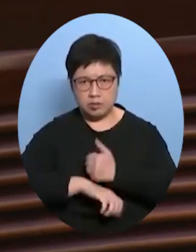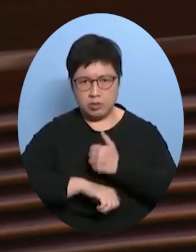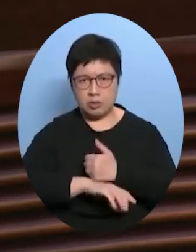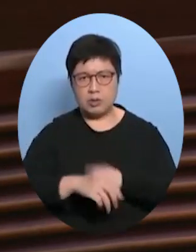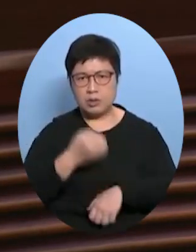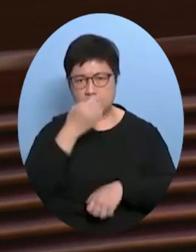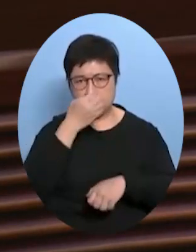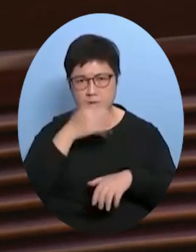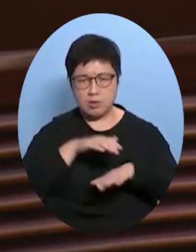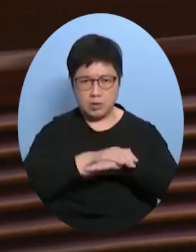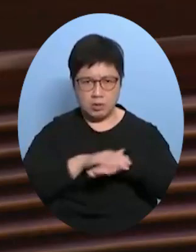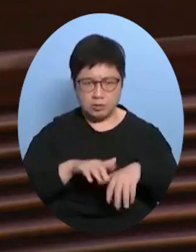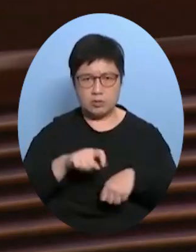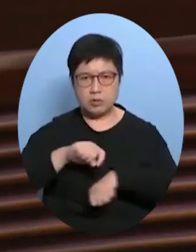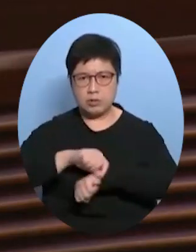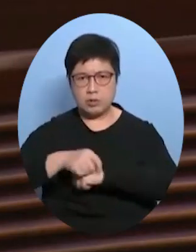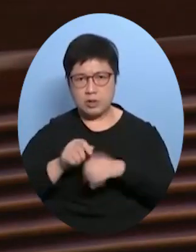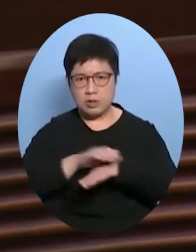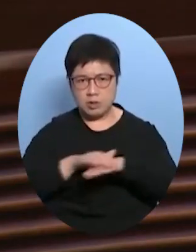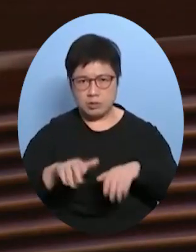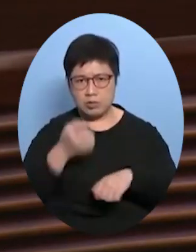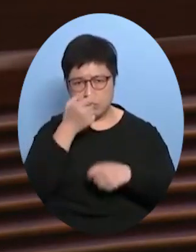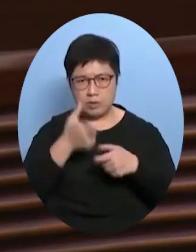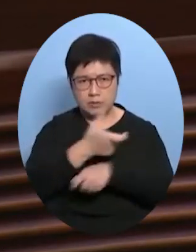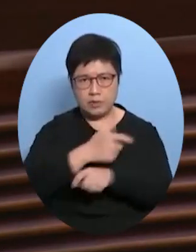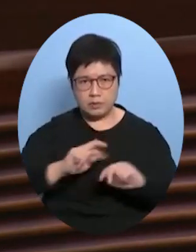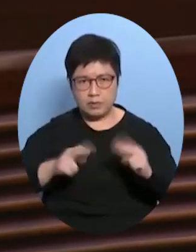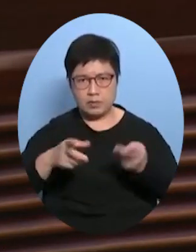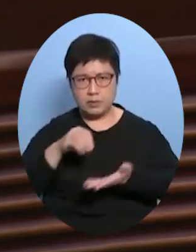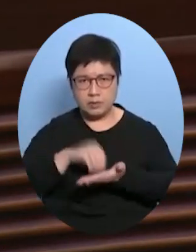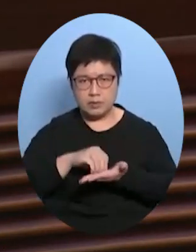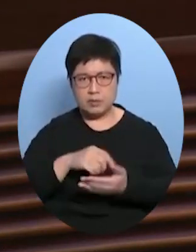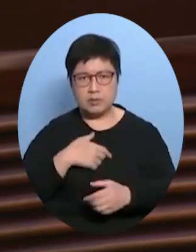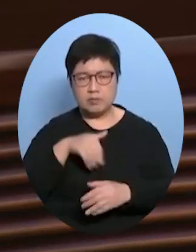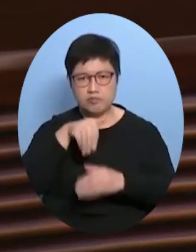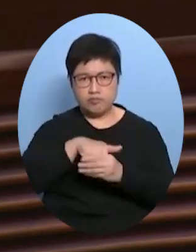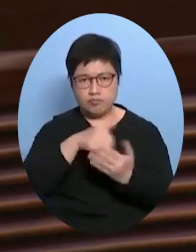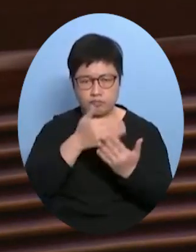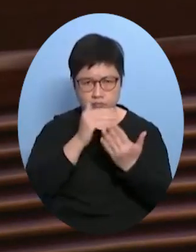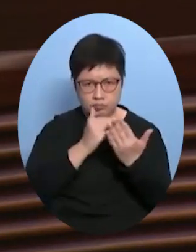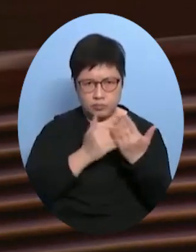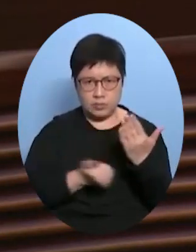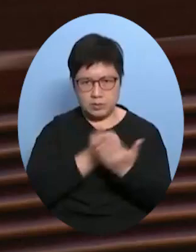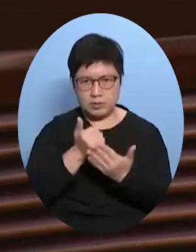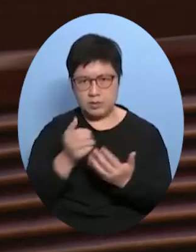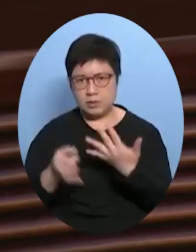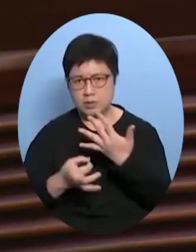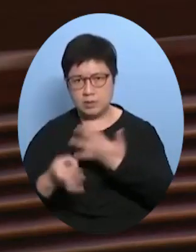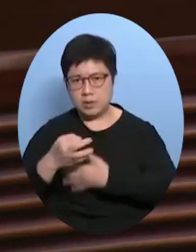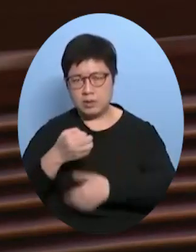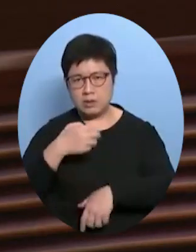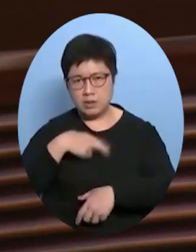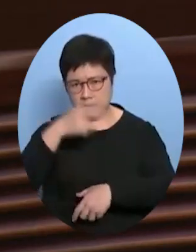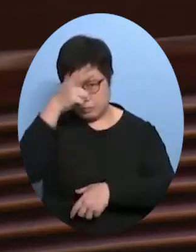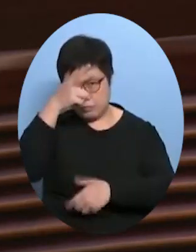和香港的繁榮穩定。我們深信完善了的選舉制度將可大大提升特區的管治效